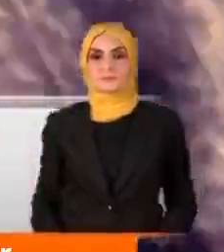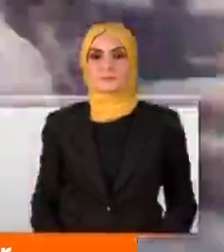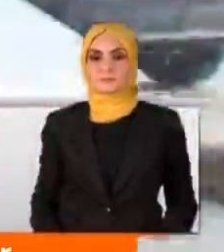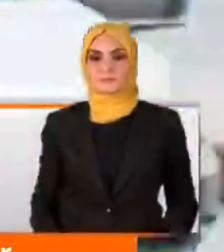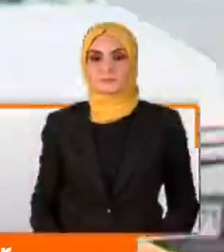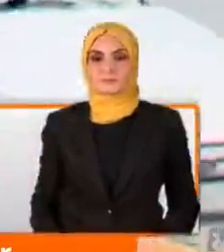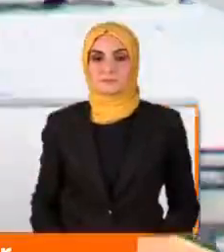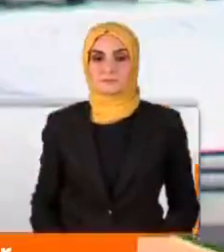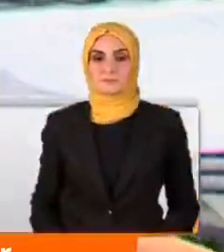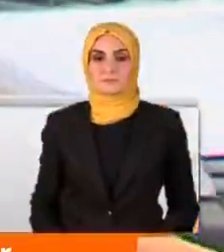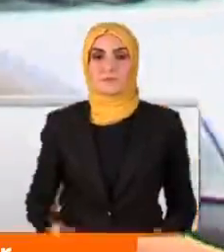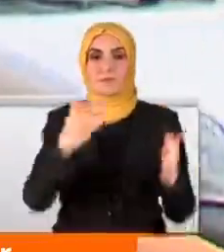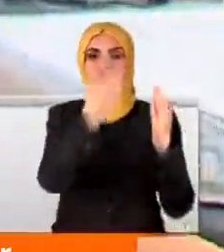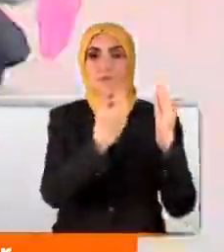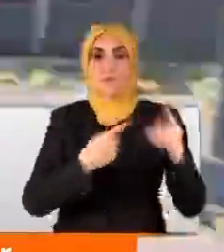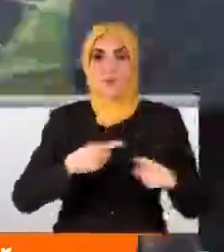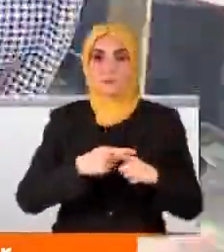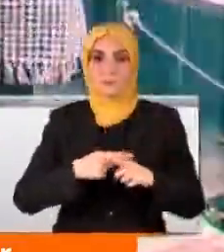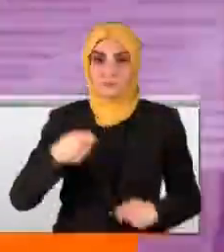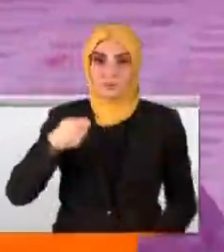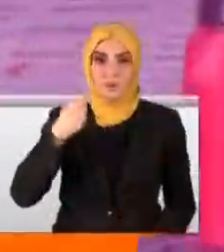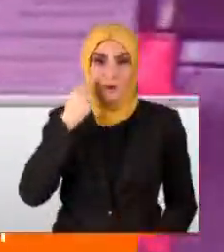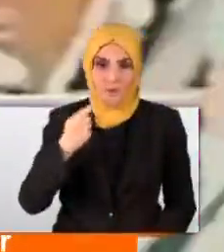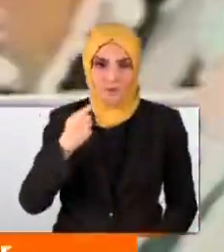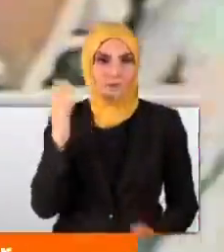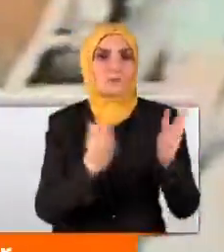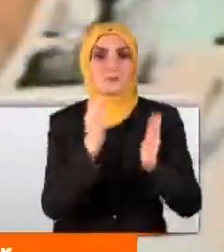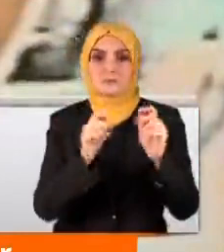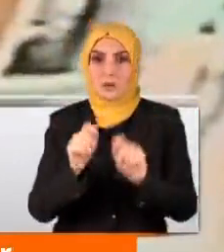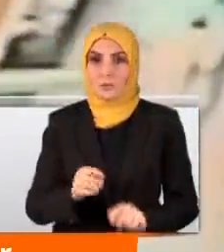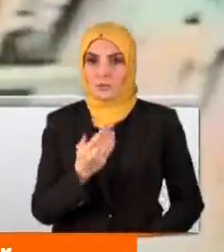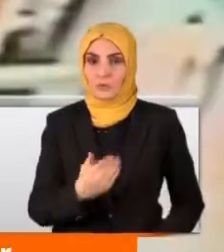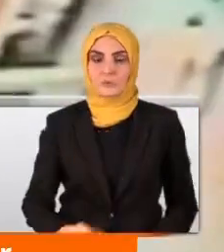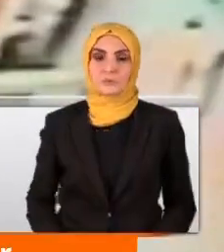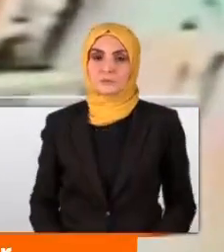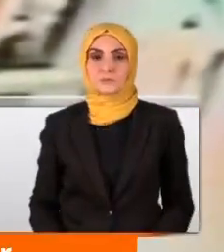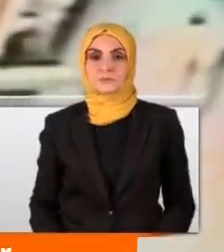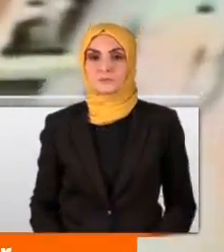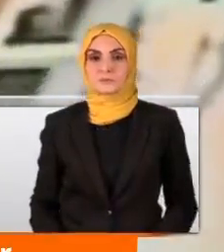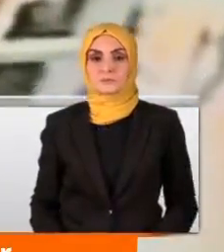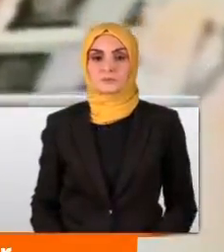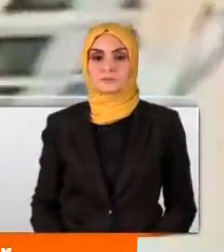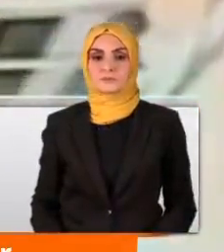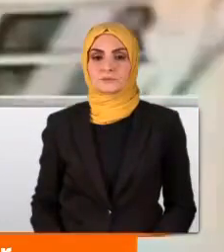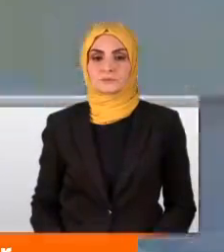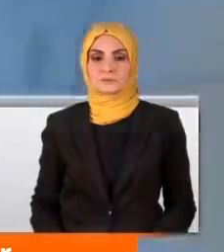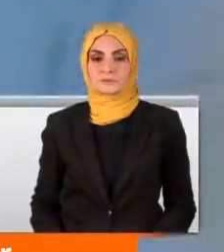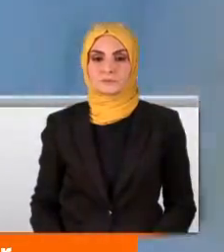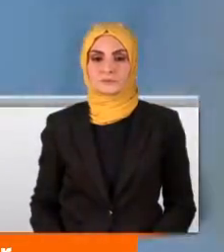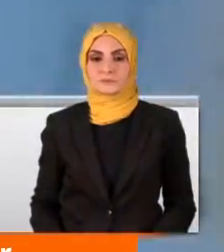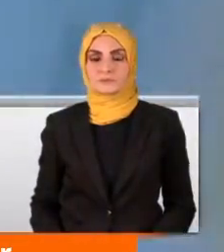Döner bıçağıyla adamlara saldırıyorlar. İçeri girdi. Şimdi annem kasada anneme dirsek atacak.